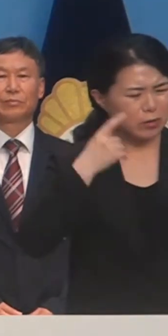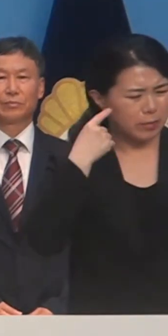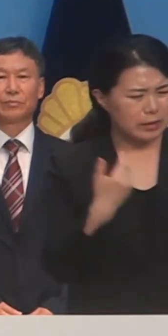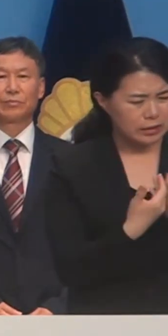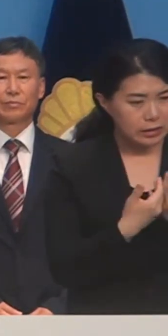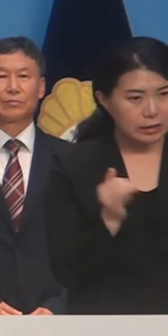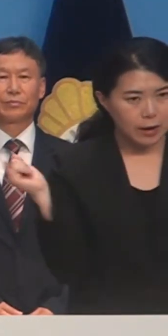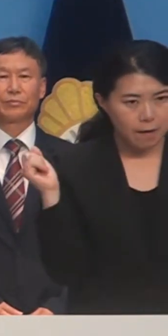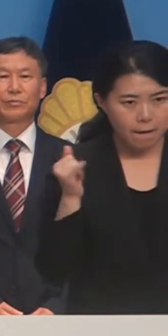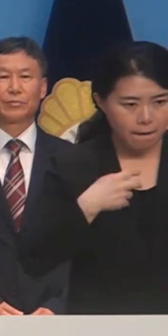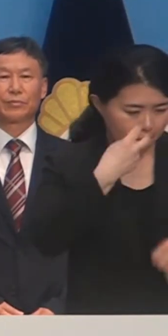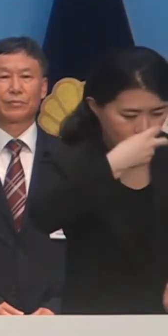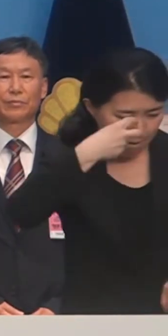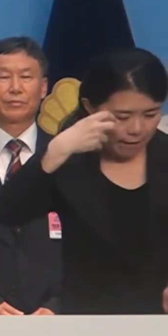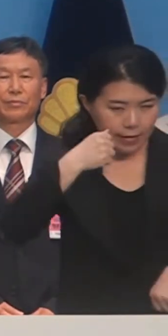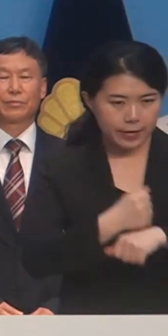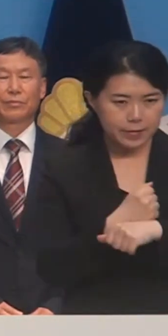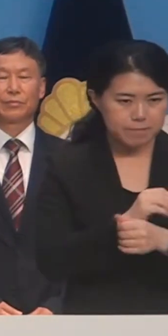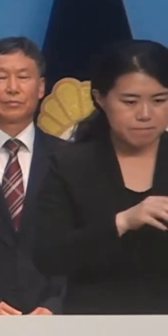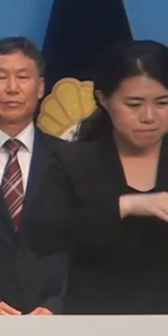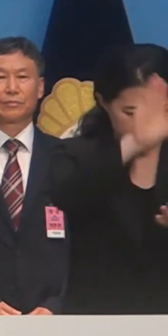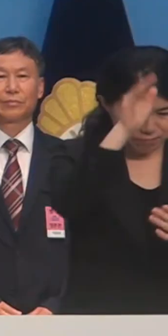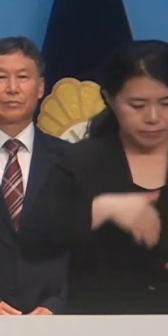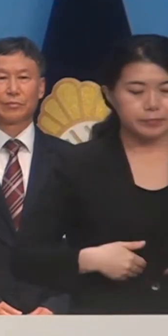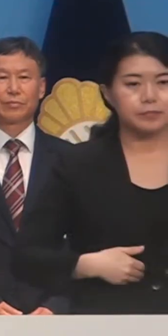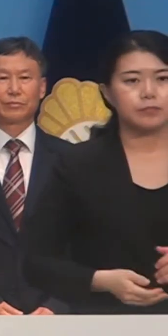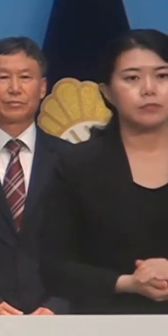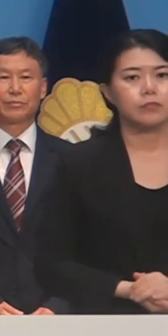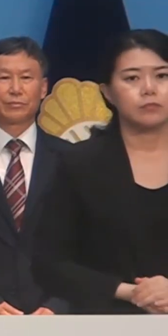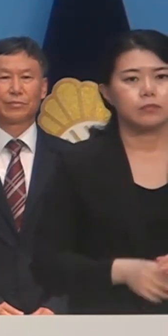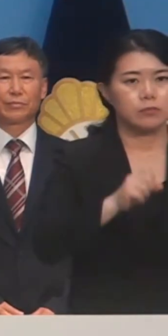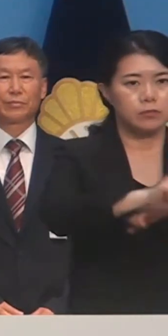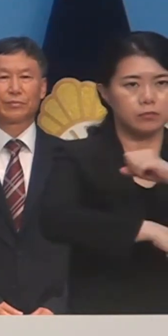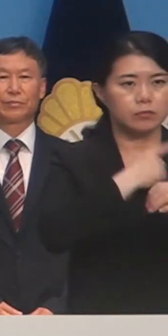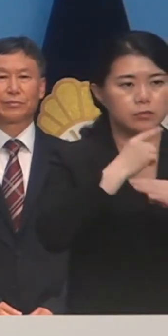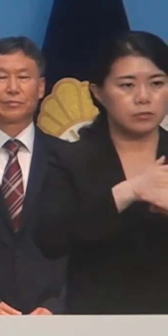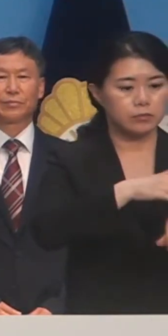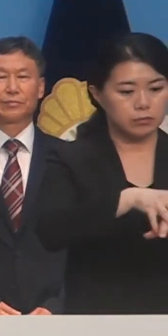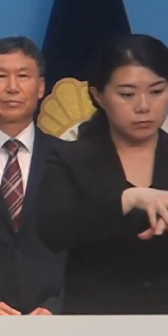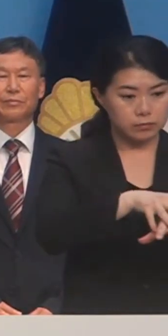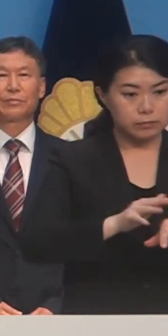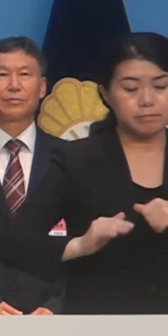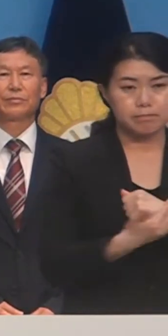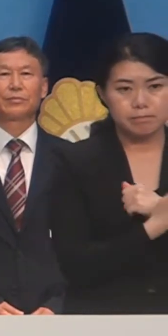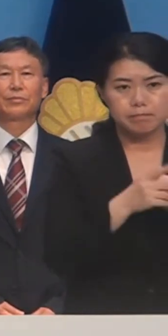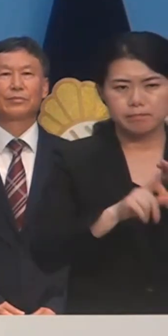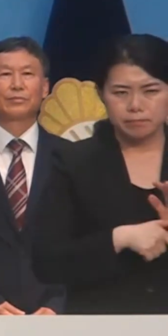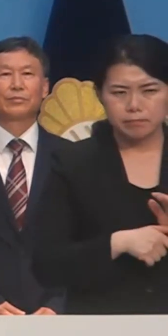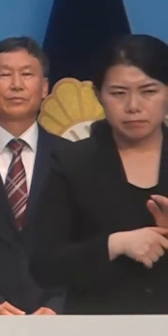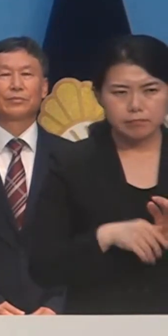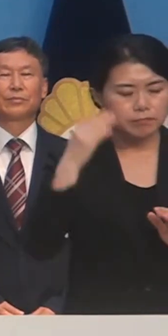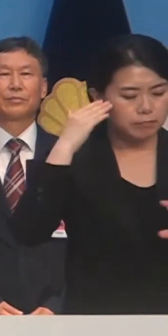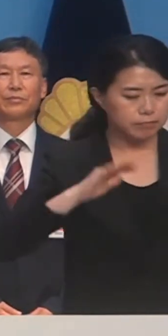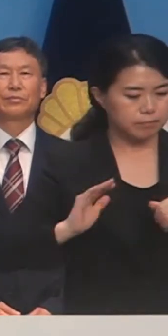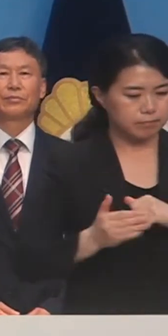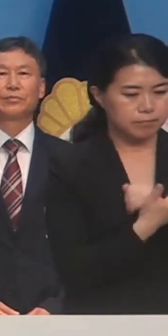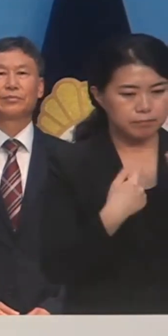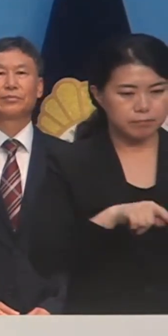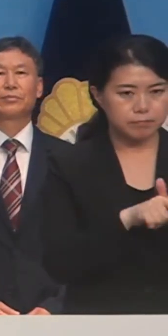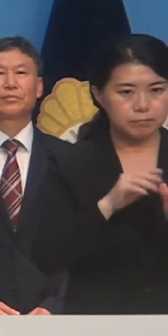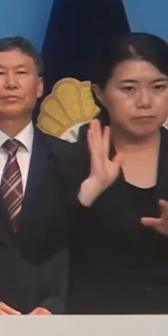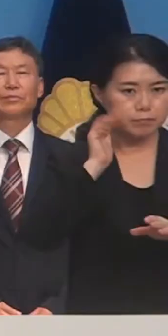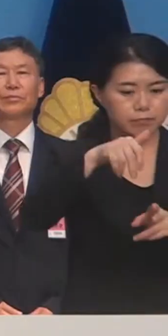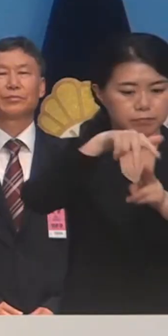반드시 색출하여 척결해야 한다. 자유민주주의 체제 수호 전쟁에서 대한민국을 지킬 수 있는